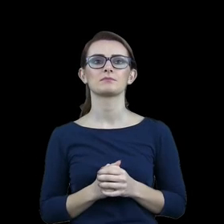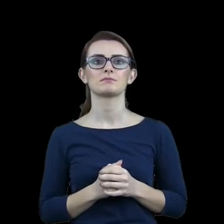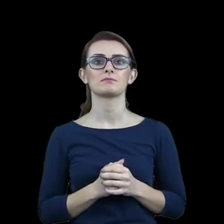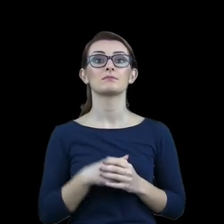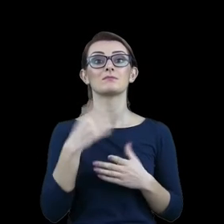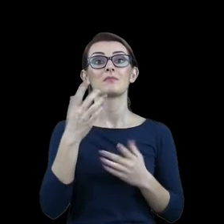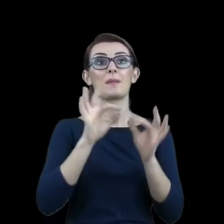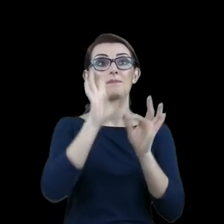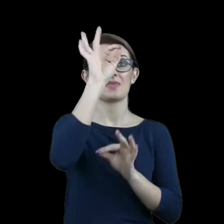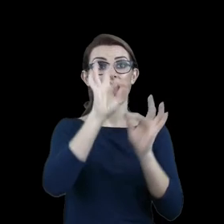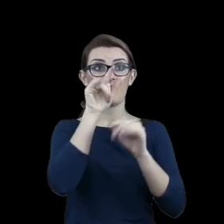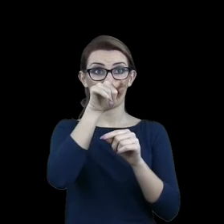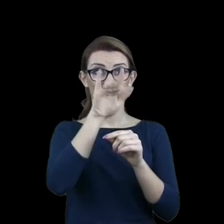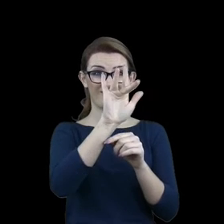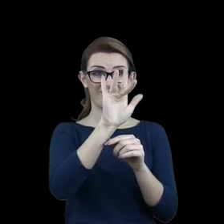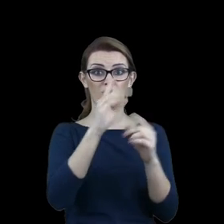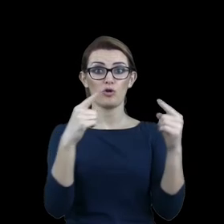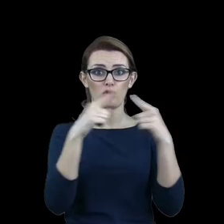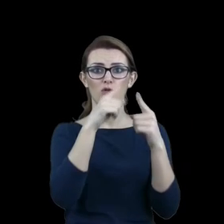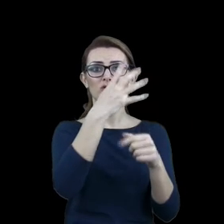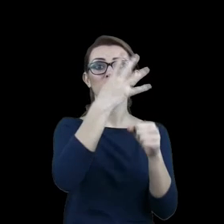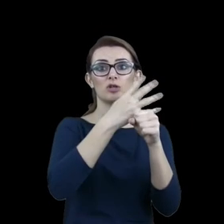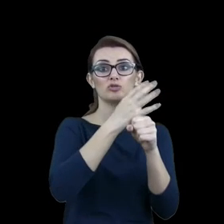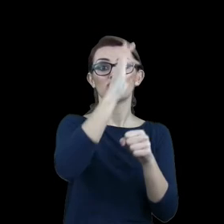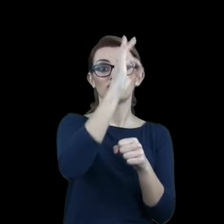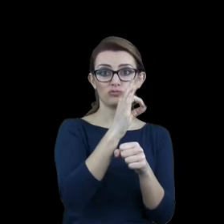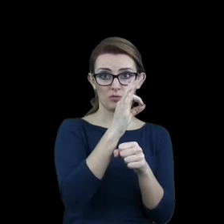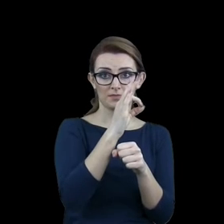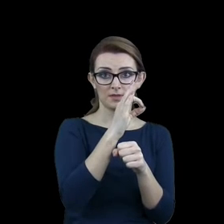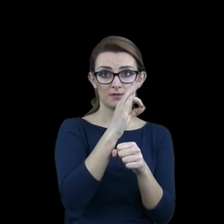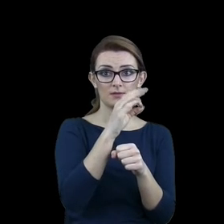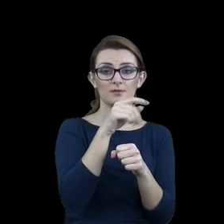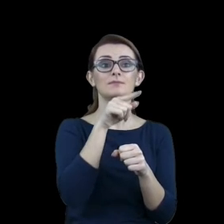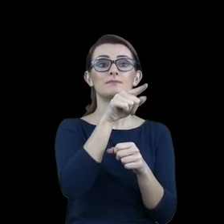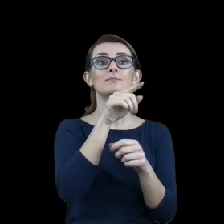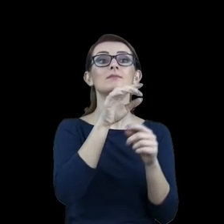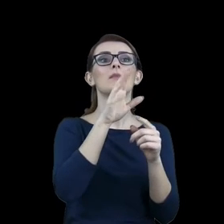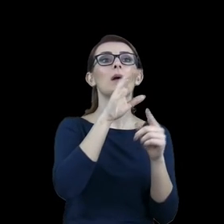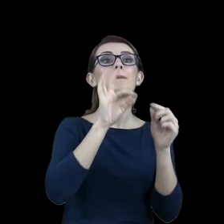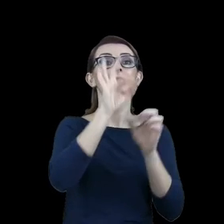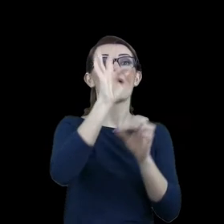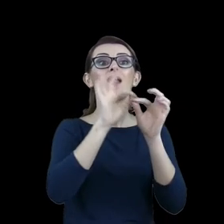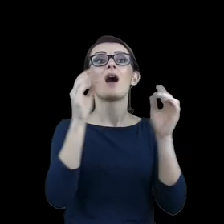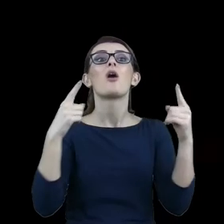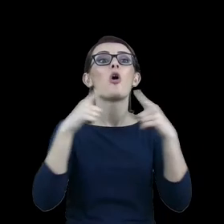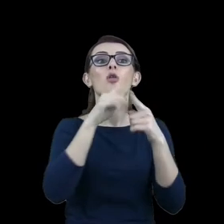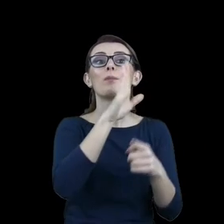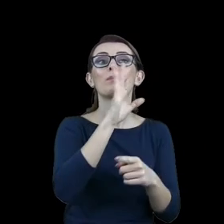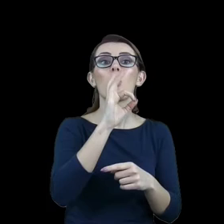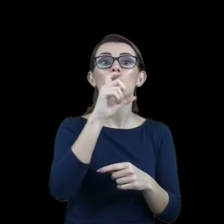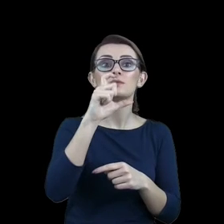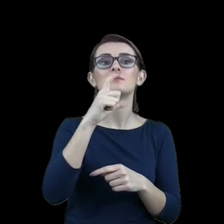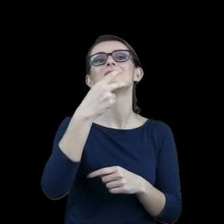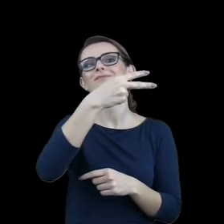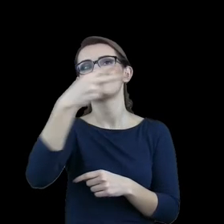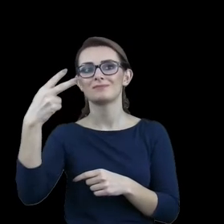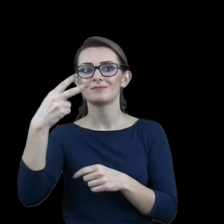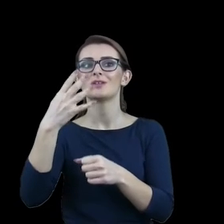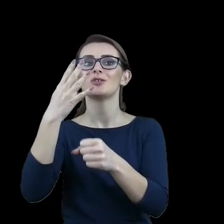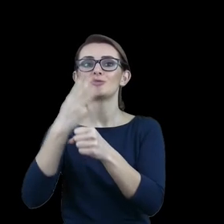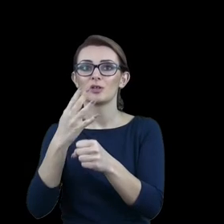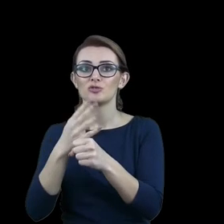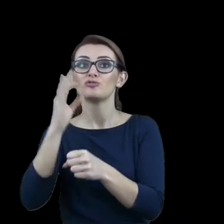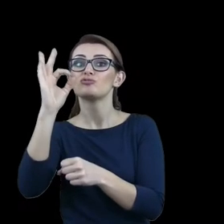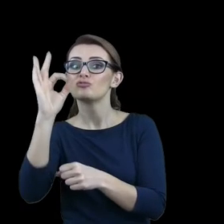punkt nazwę C. No i powiedzmy, że miara tego kąta jest równa 40 stopni. Miara jakiego kąta?